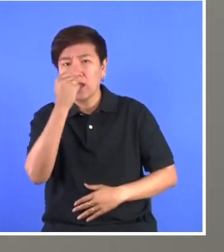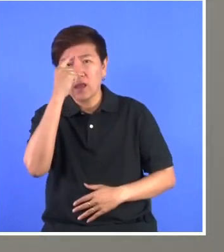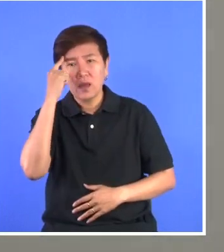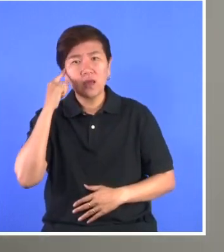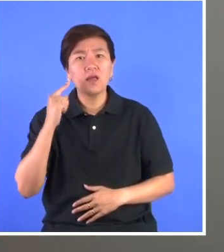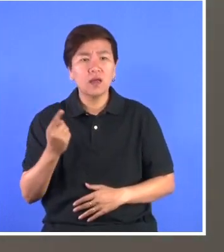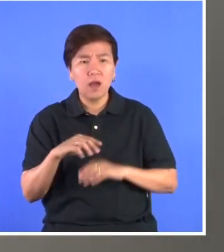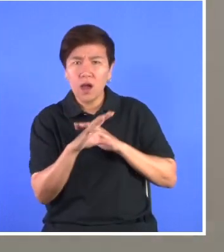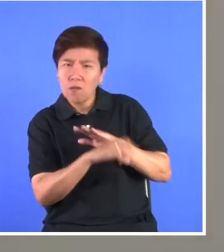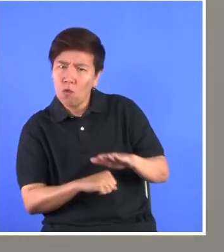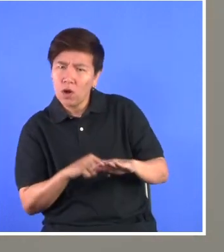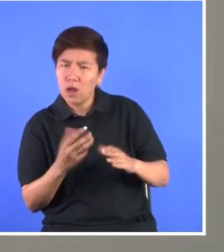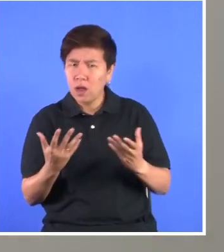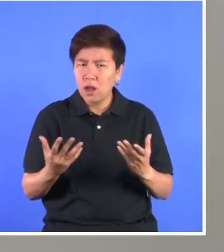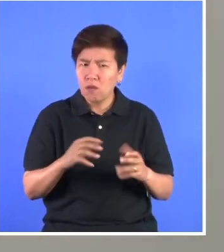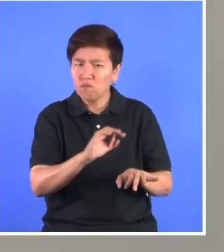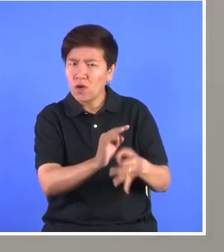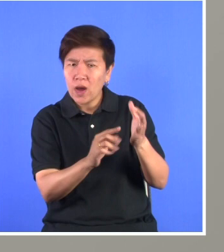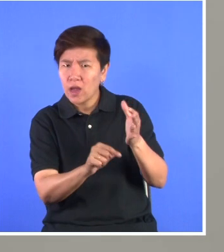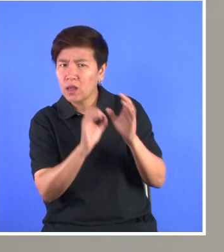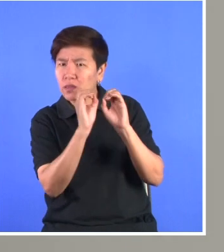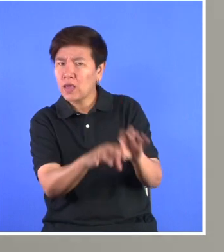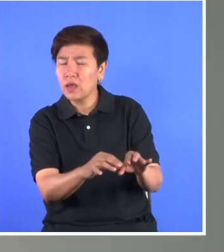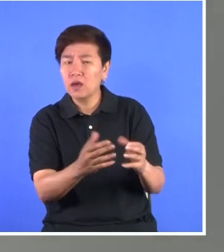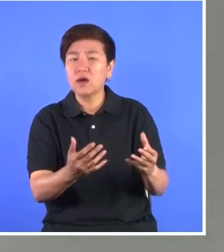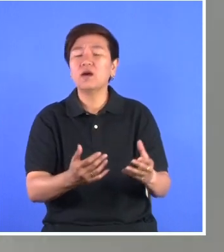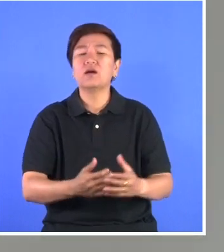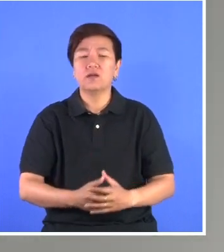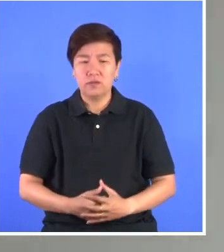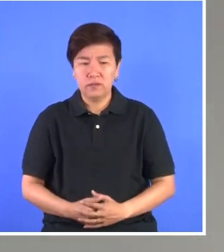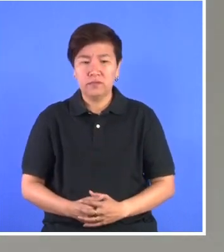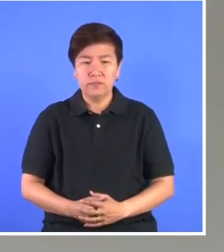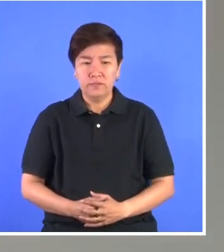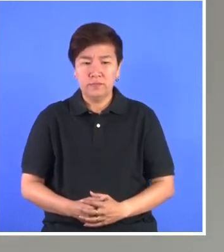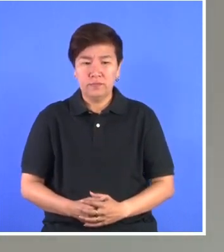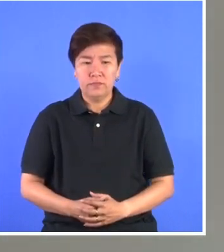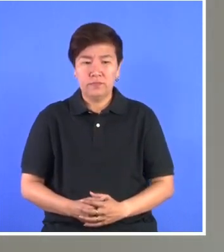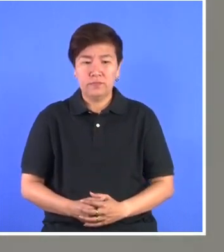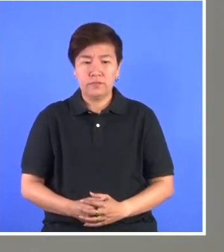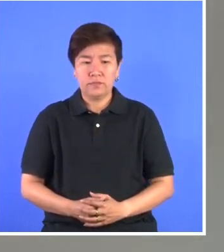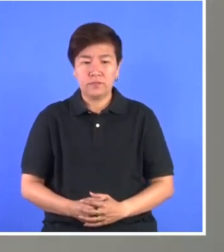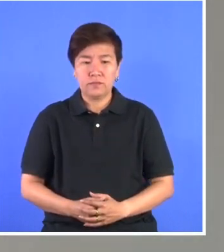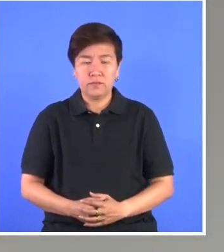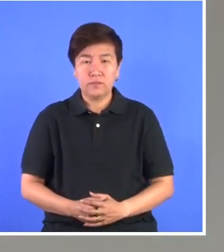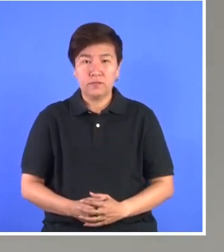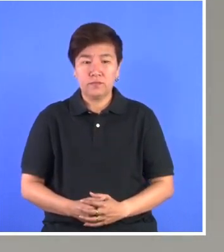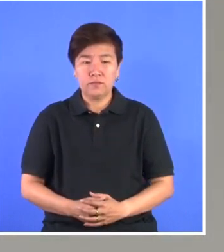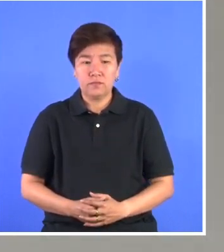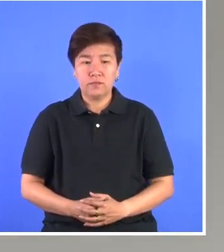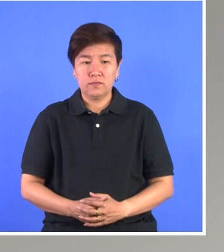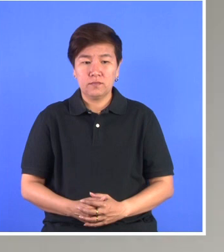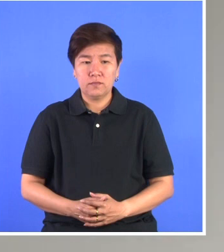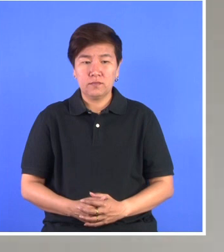งหรือไปขโมยเข้ามาแล้วก็มาเกิดไฟไหม้แล้วก็มาทิ้งเอาไว้นี่ตอนดับไฟควันขโมงไปหมดเลยนะคะวิสัยทัศน์เป็นศูนย์อ่ะค